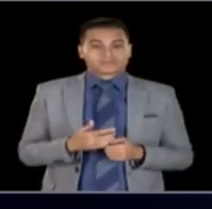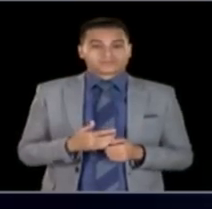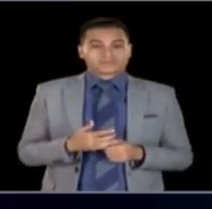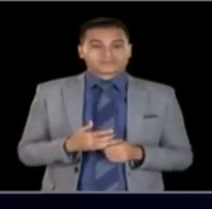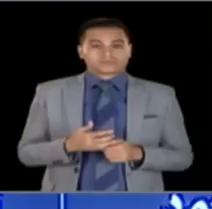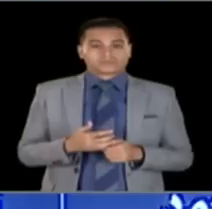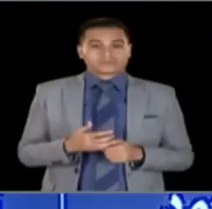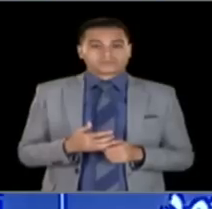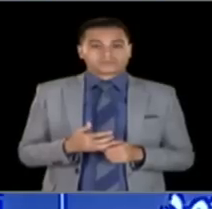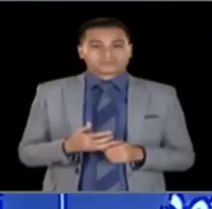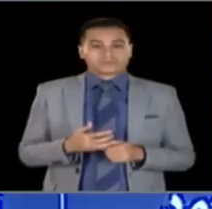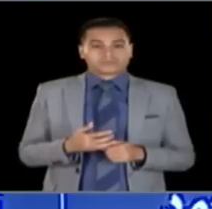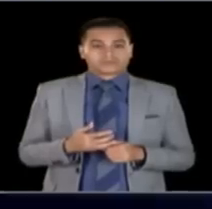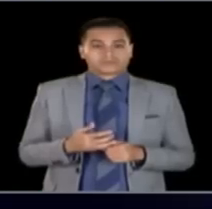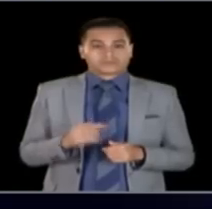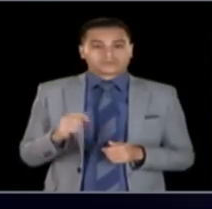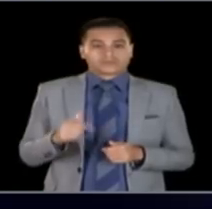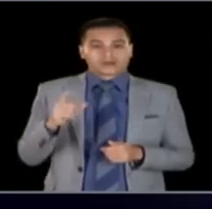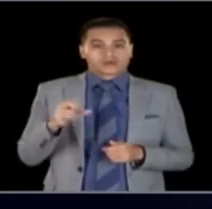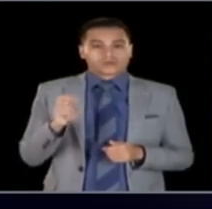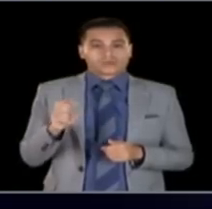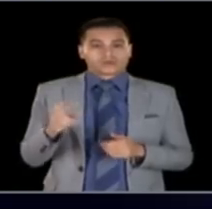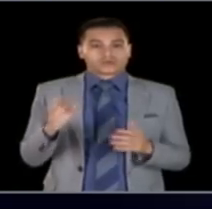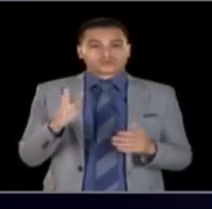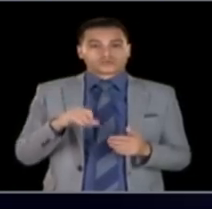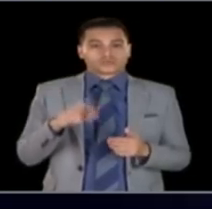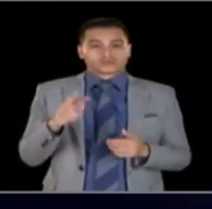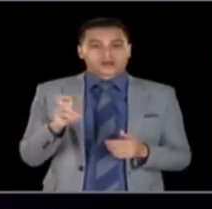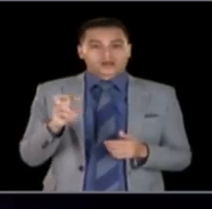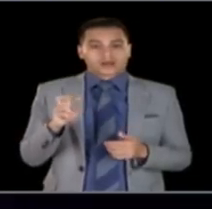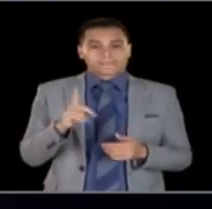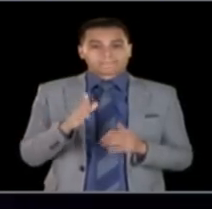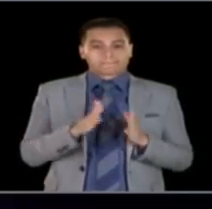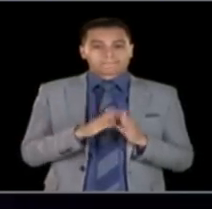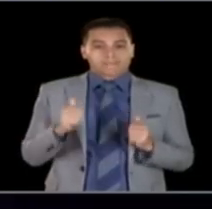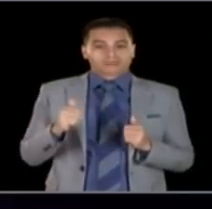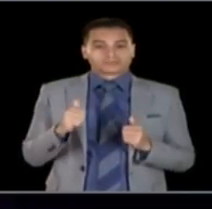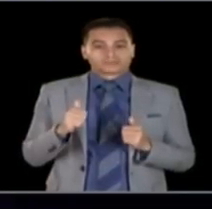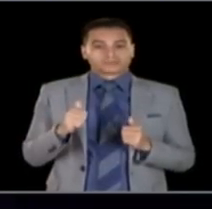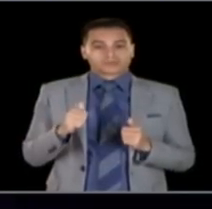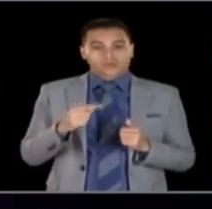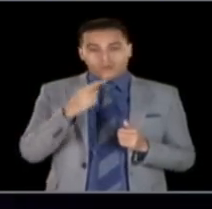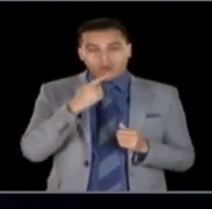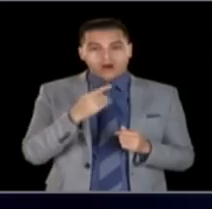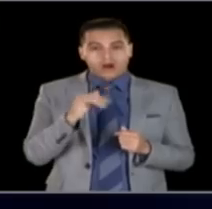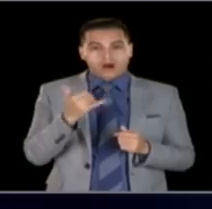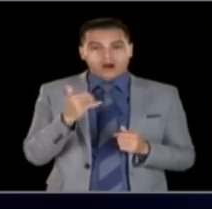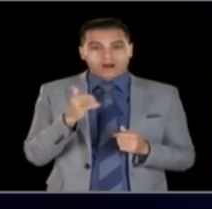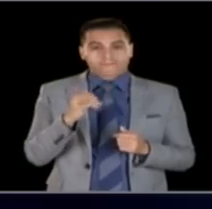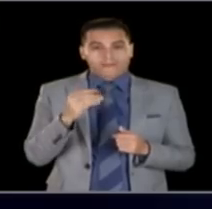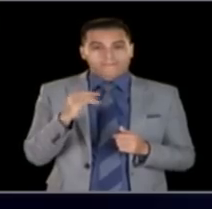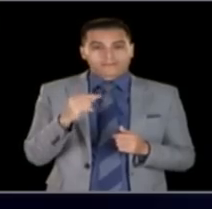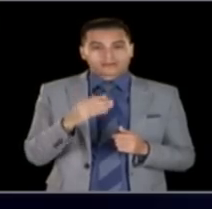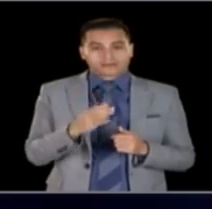إجابتك. فاروق شوشة. فاروق شوشة مصري 100%. وفصحى. محمد